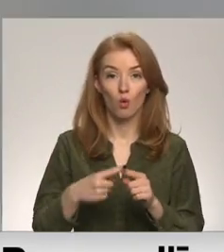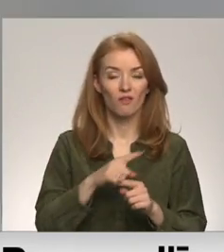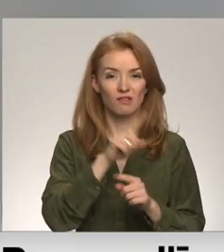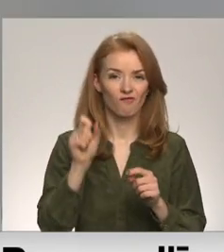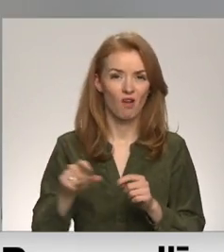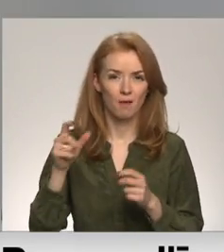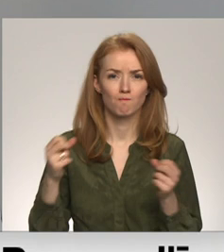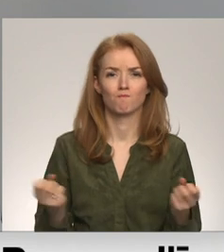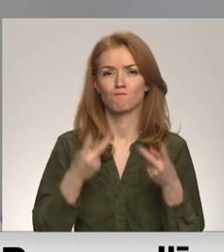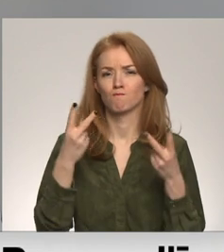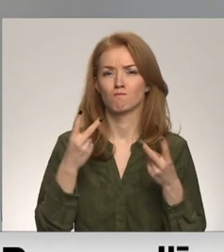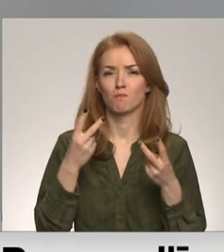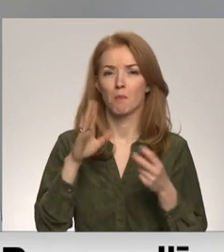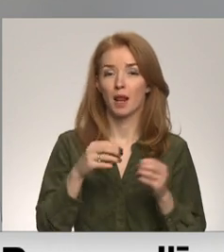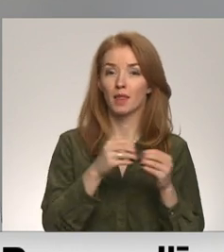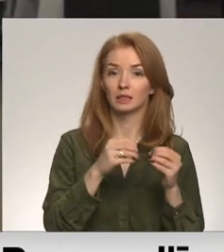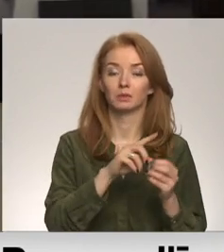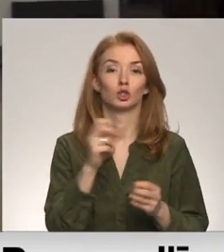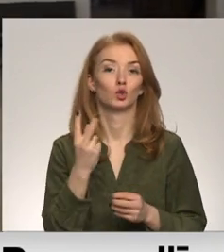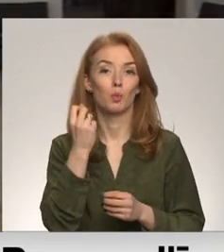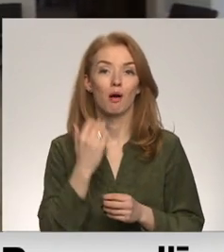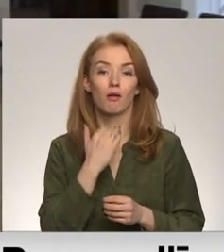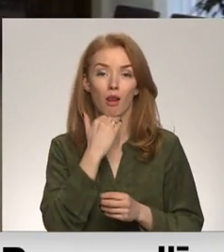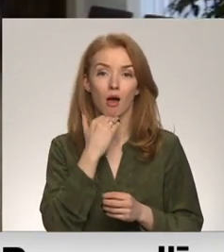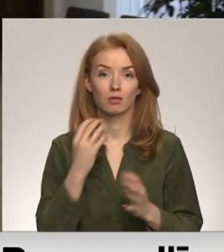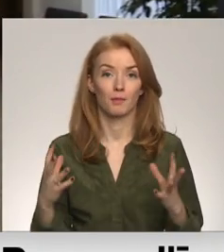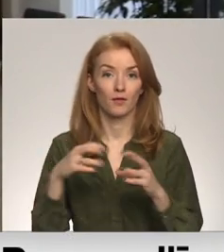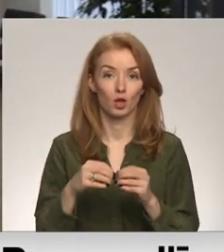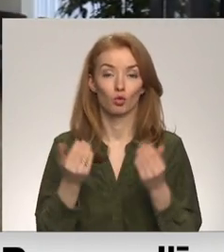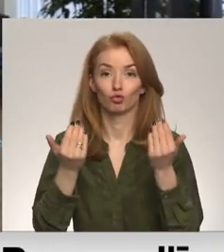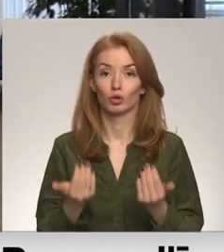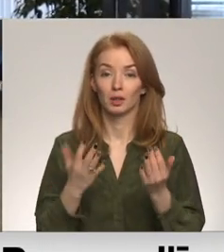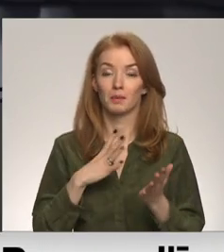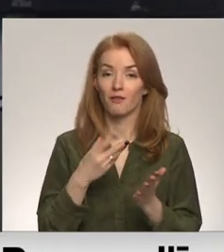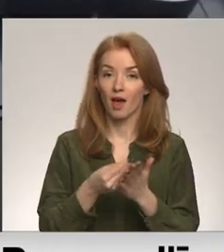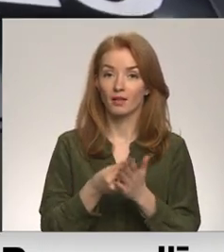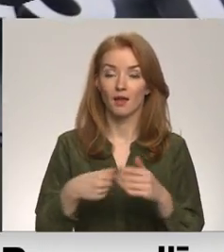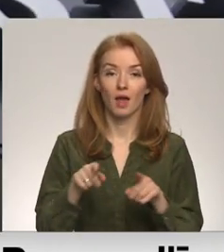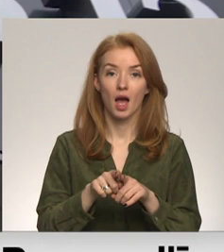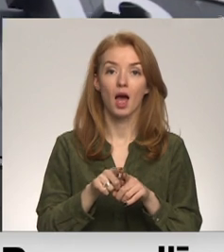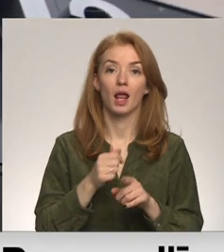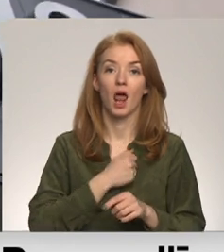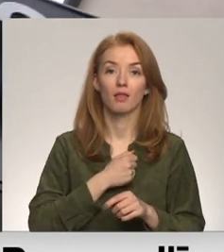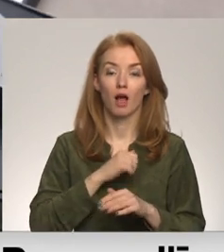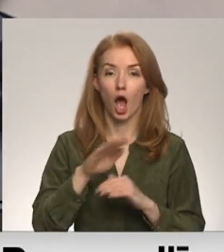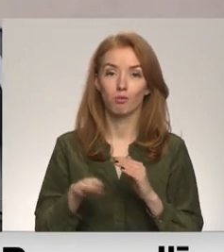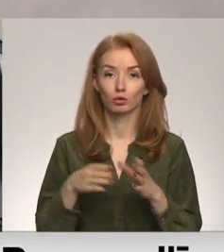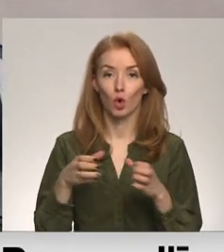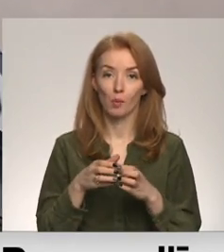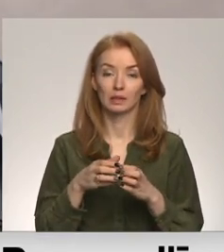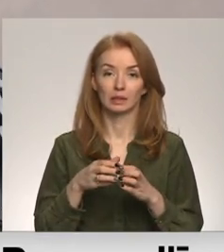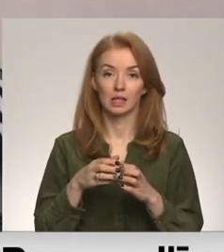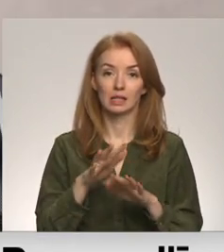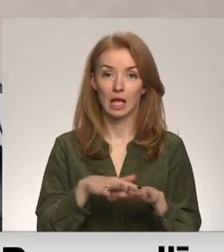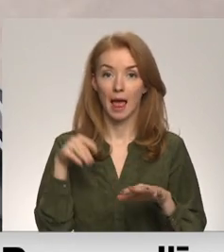domstarpības izskanējušas par 10. un 12. Vidusskolas apvienošanu, kura šodien tika vērtēta arī Saeimas Latgales apakškomisijā.